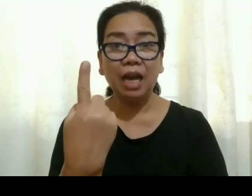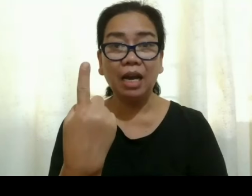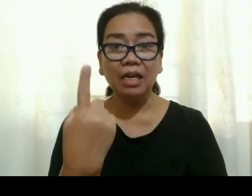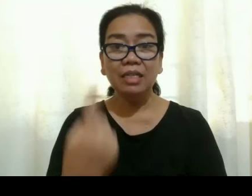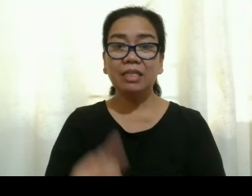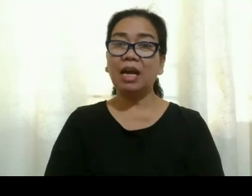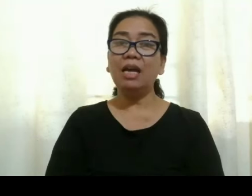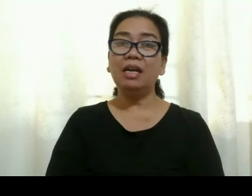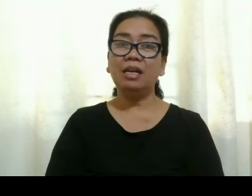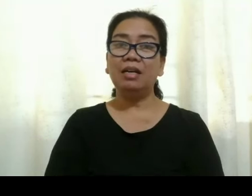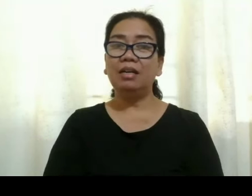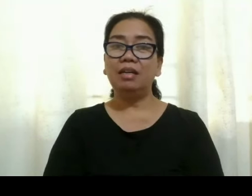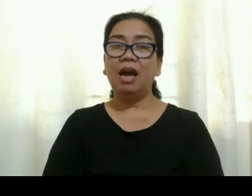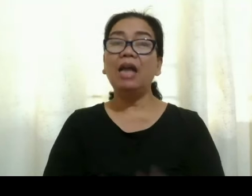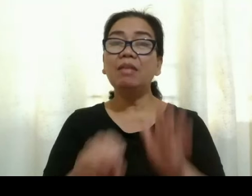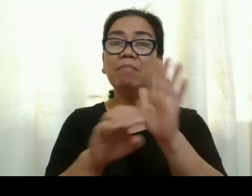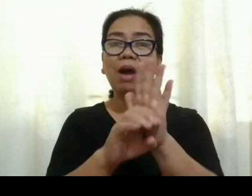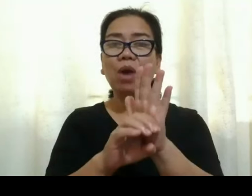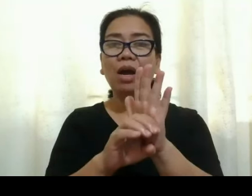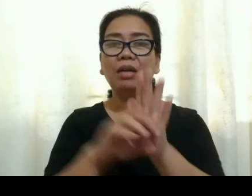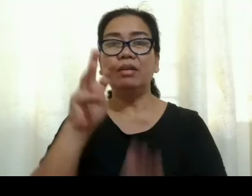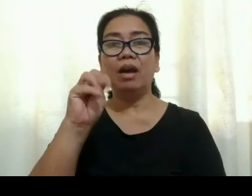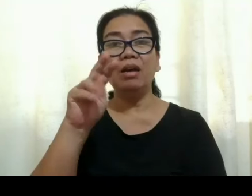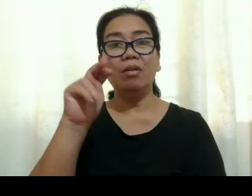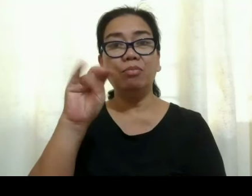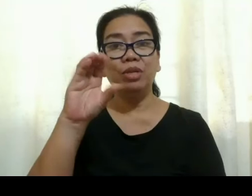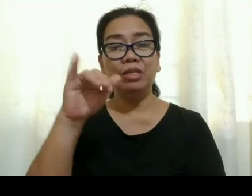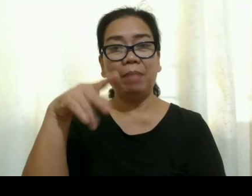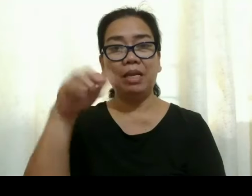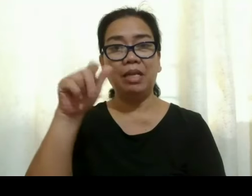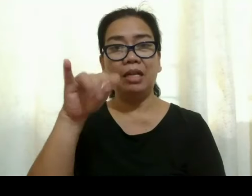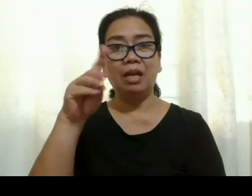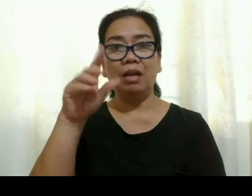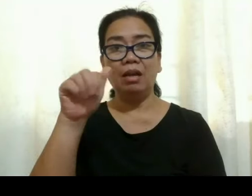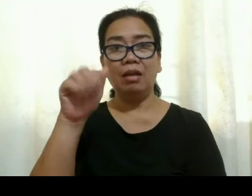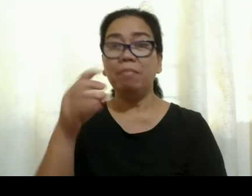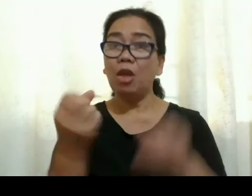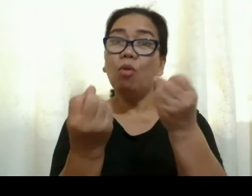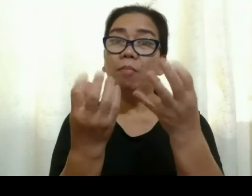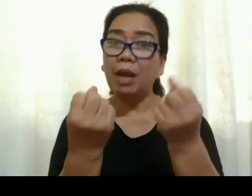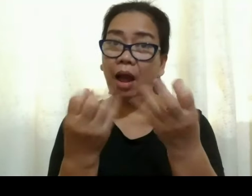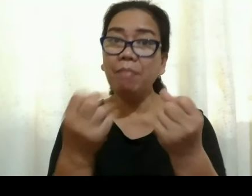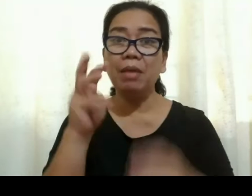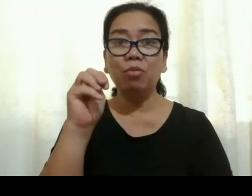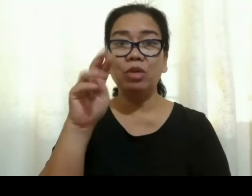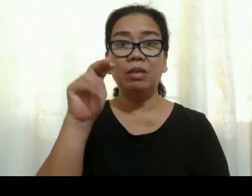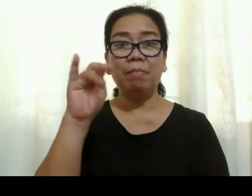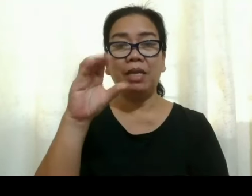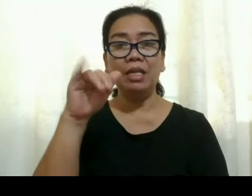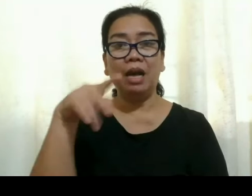lang siya sa halimbawa ng munisipalidad. Pero